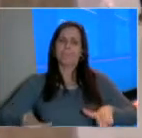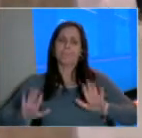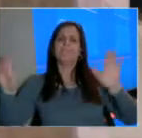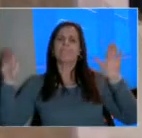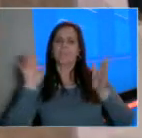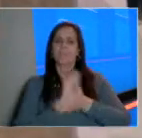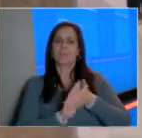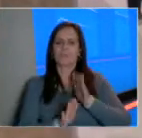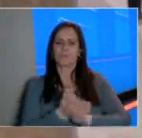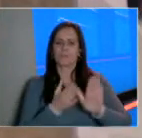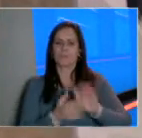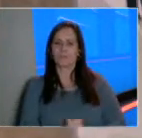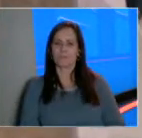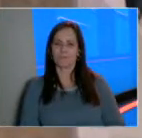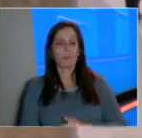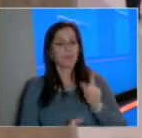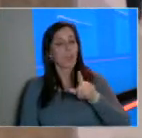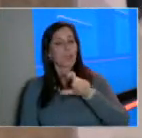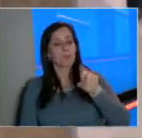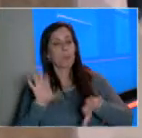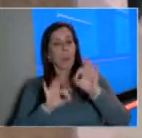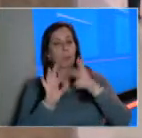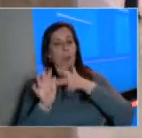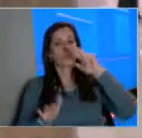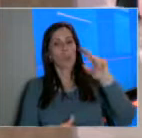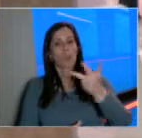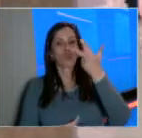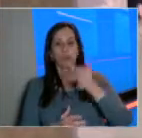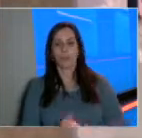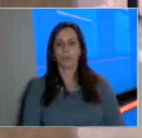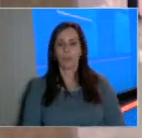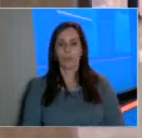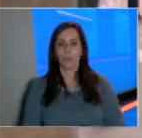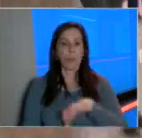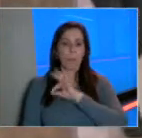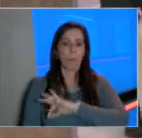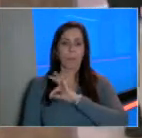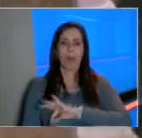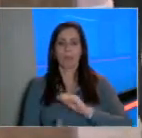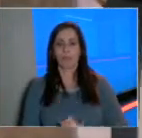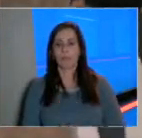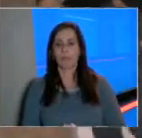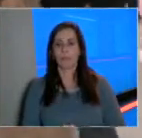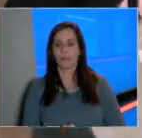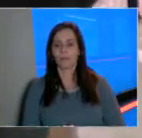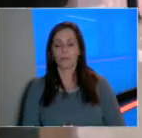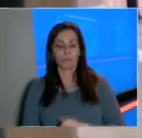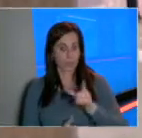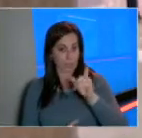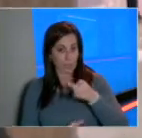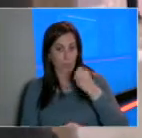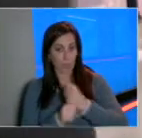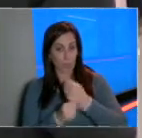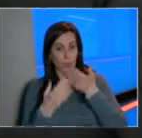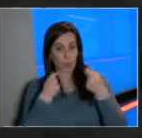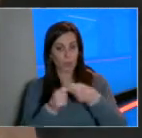מדואגים. מי לדעתך השם שאנחנו יוצאים לבחירות בפעם השלישית? ליברמן. אתה חושב שצריך